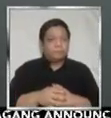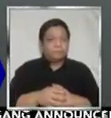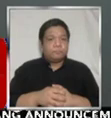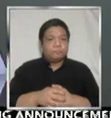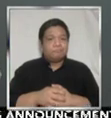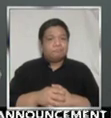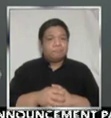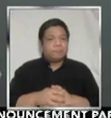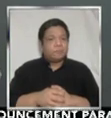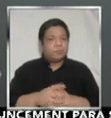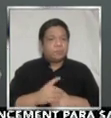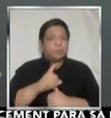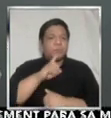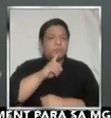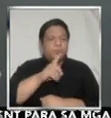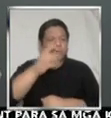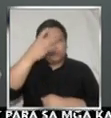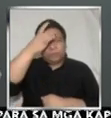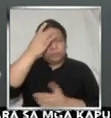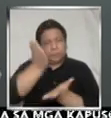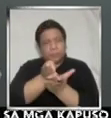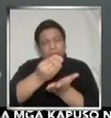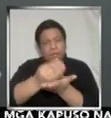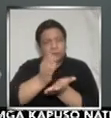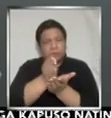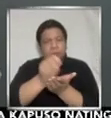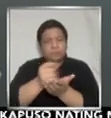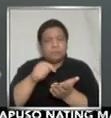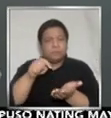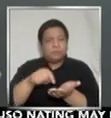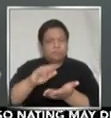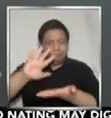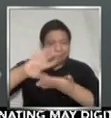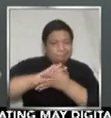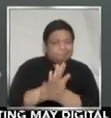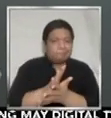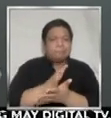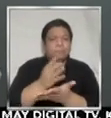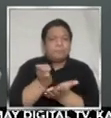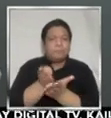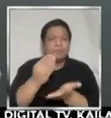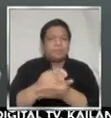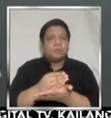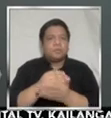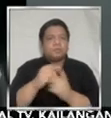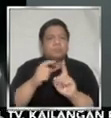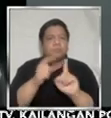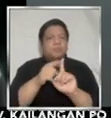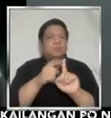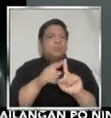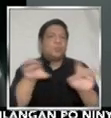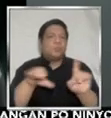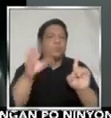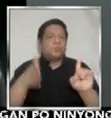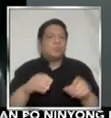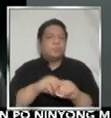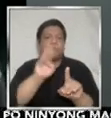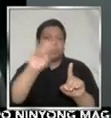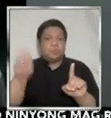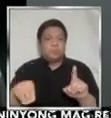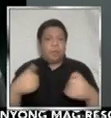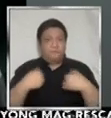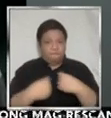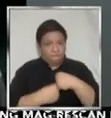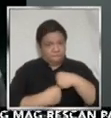Saib na raw ang budget ng salesperson sa isang maliit na kumpanya sa Maynila na itago natin sa pangalang Lester. May quarantine pass man daw